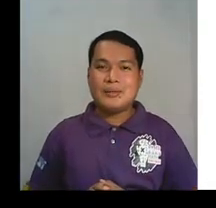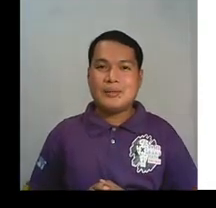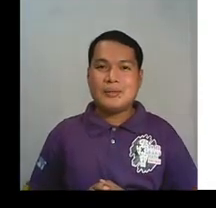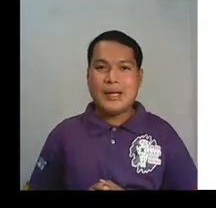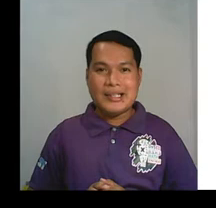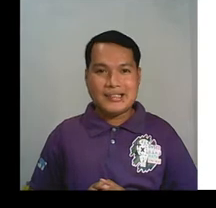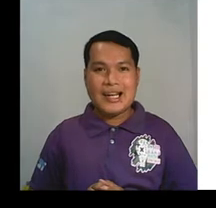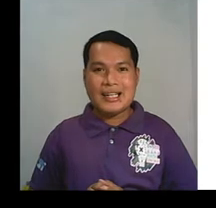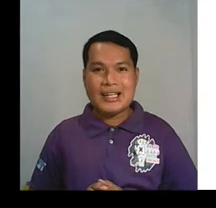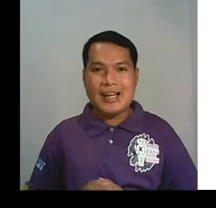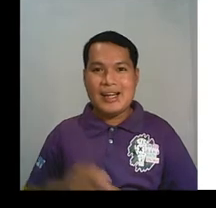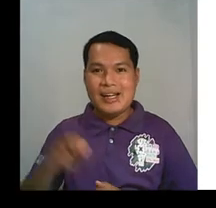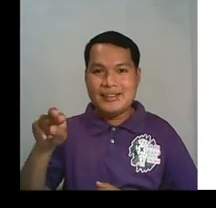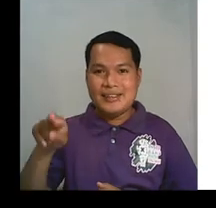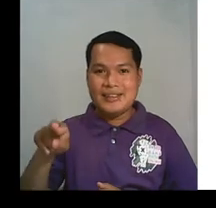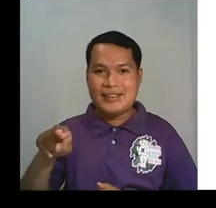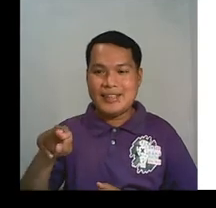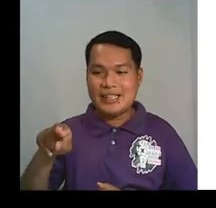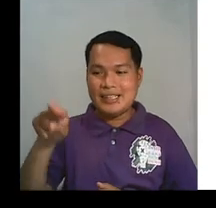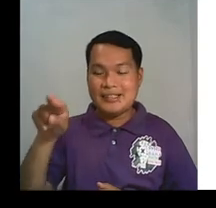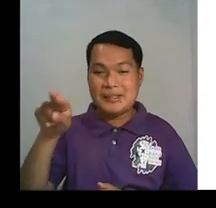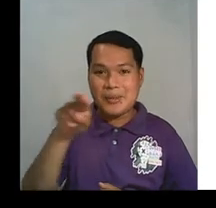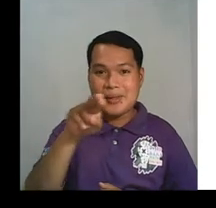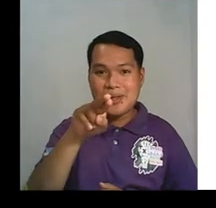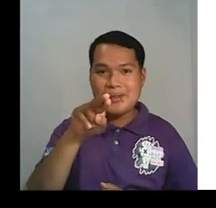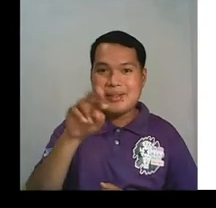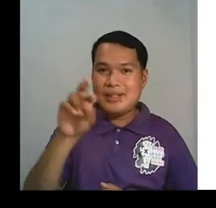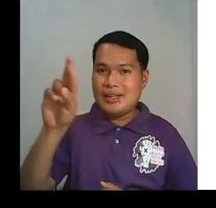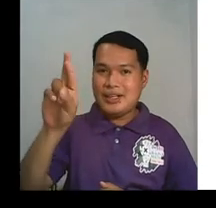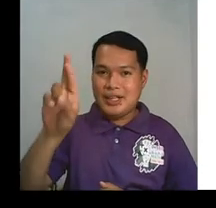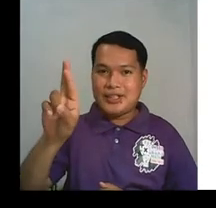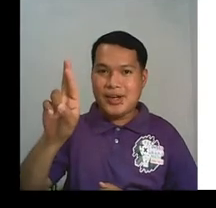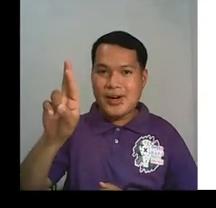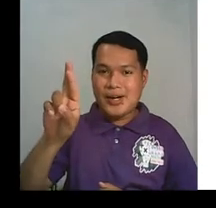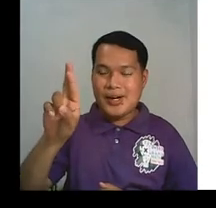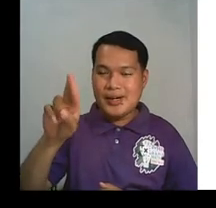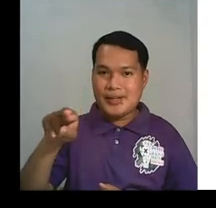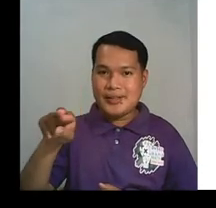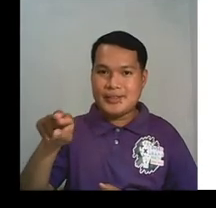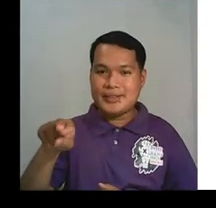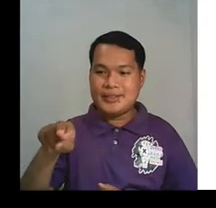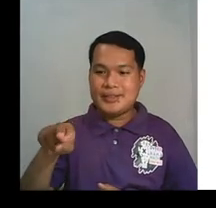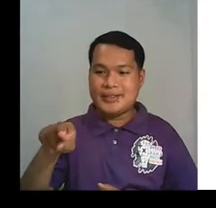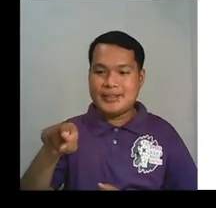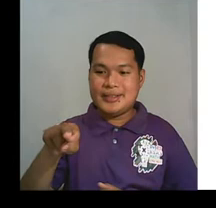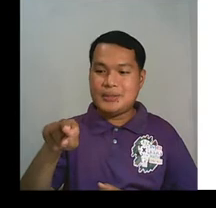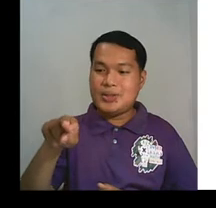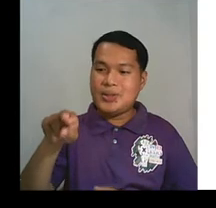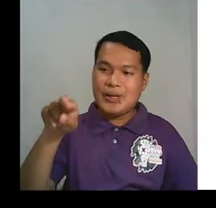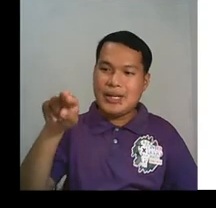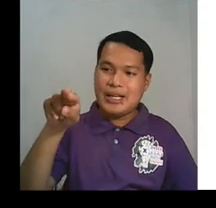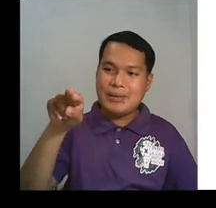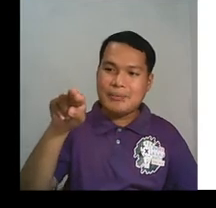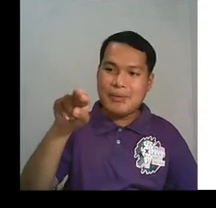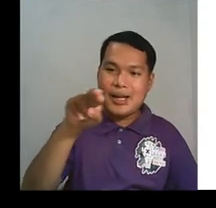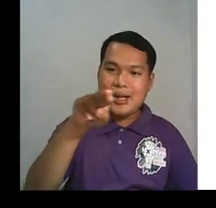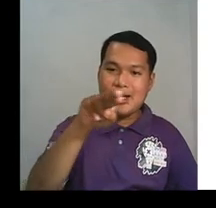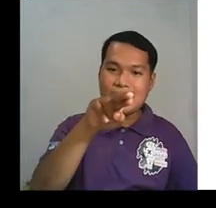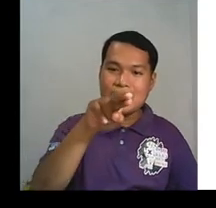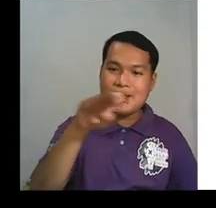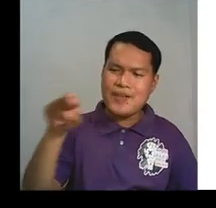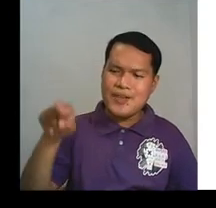Para sa Radical, Radical Symbol, letter R, magkakaroon ka lang